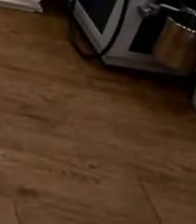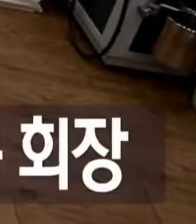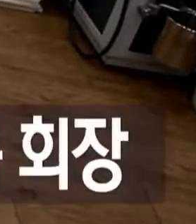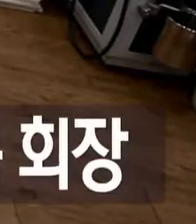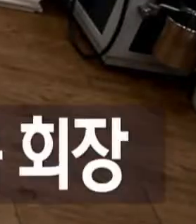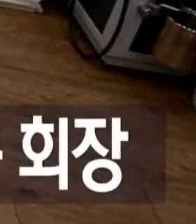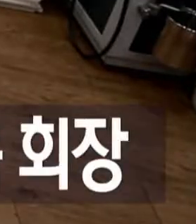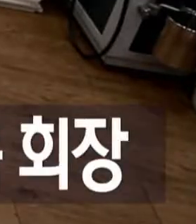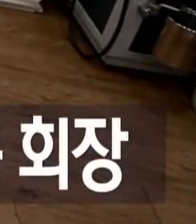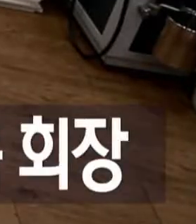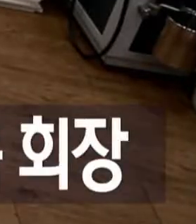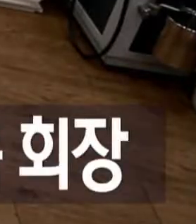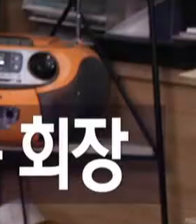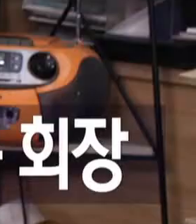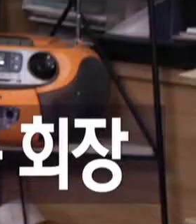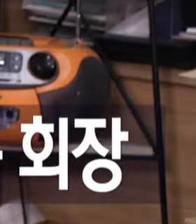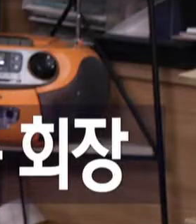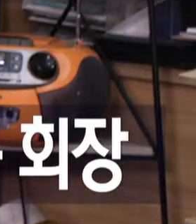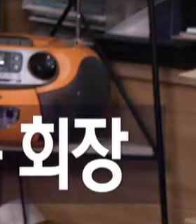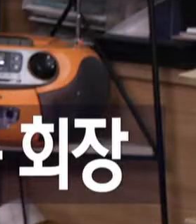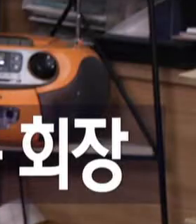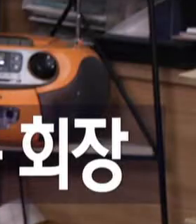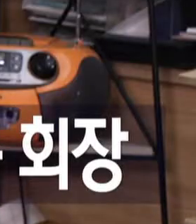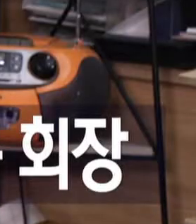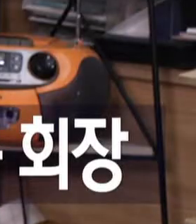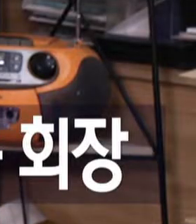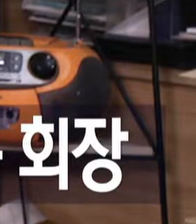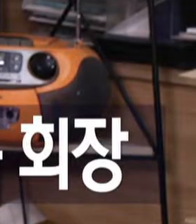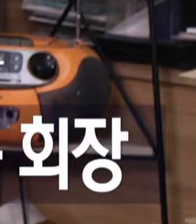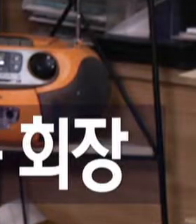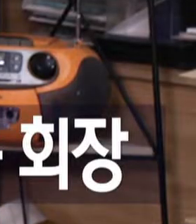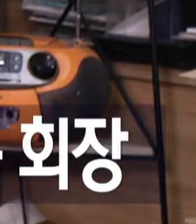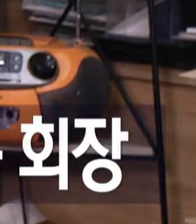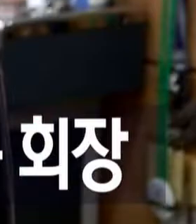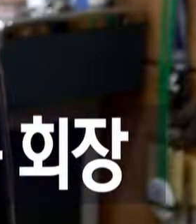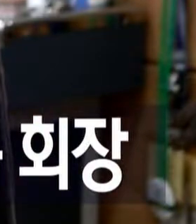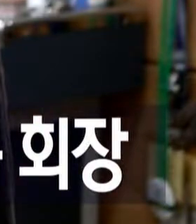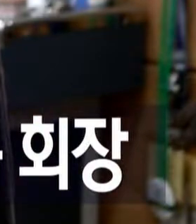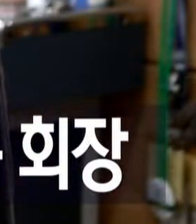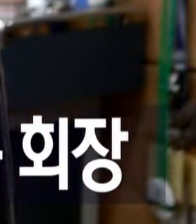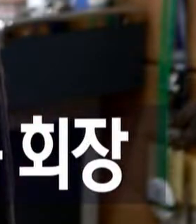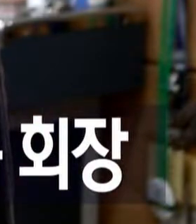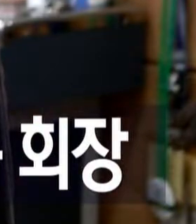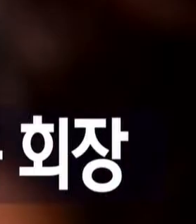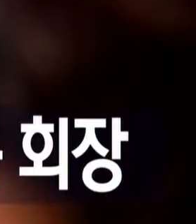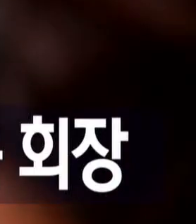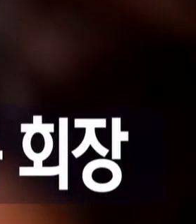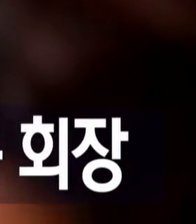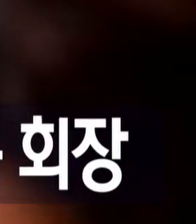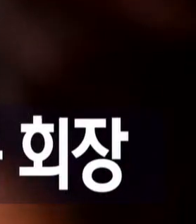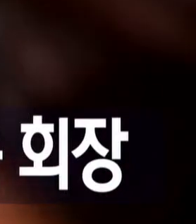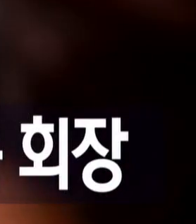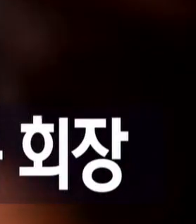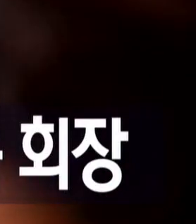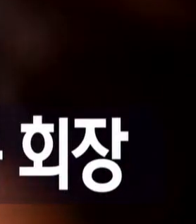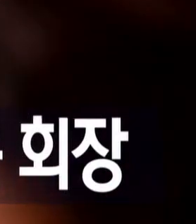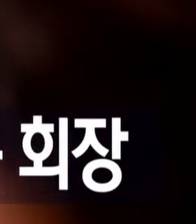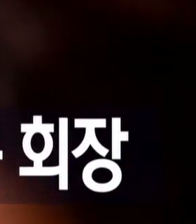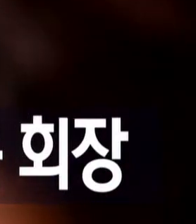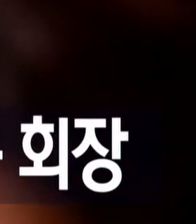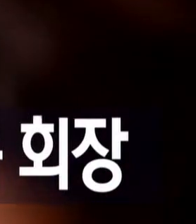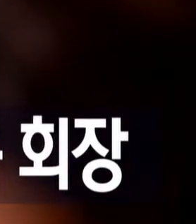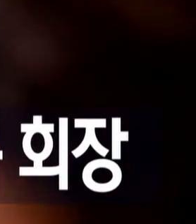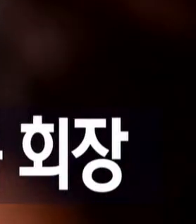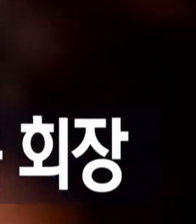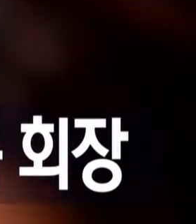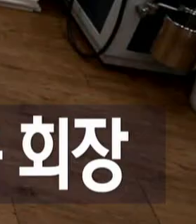지역에서도 코로나19가 확산되면서 주민들의 불안감도 커지고 있습니다. 데스크 인터뷰 순천시 의사회 서종욱 회장을 만나